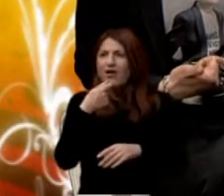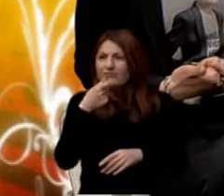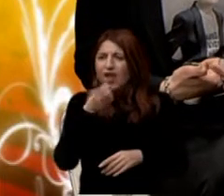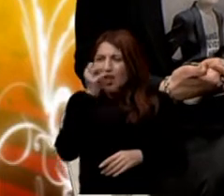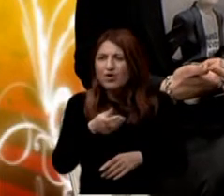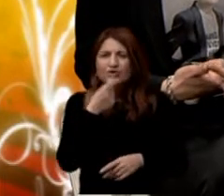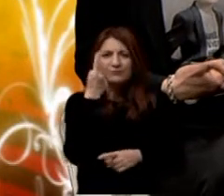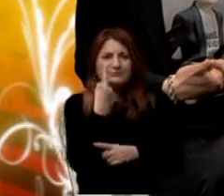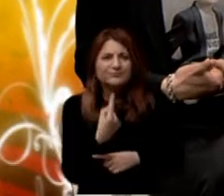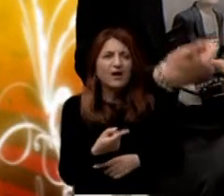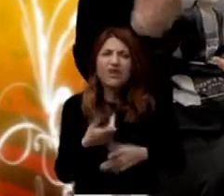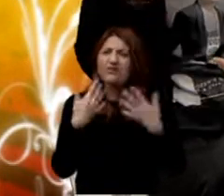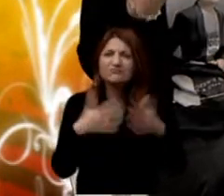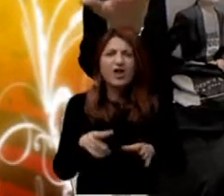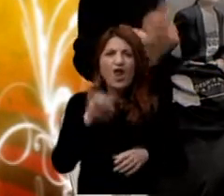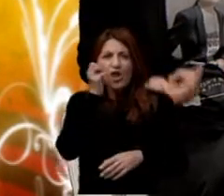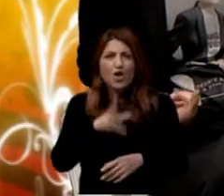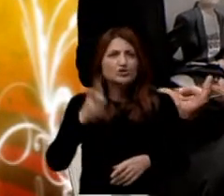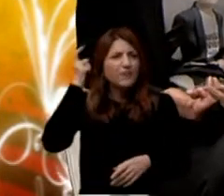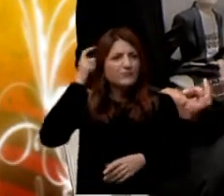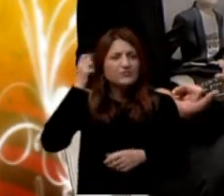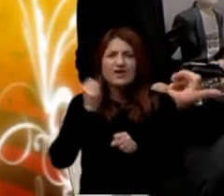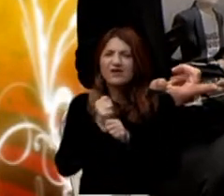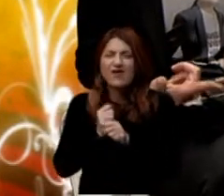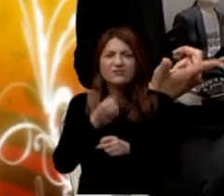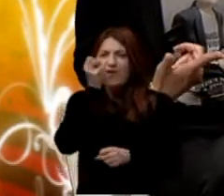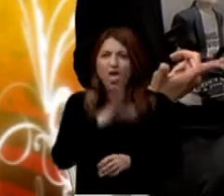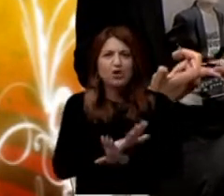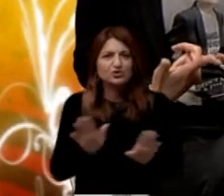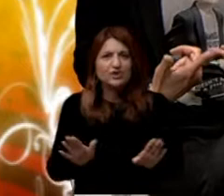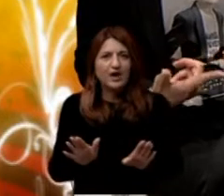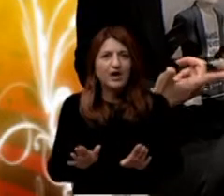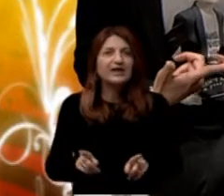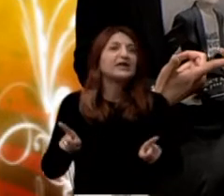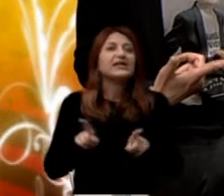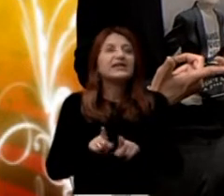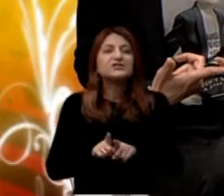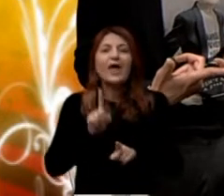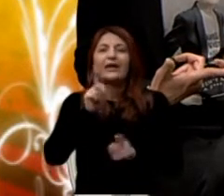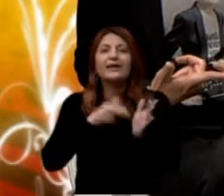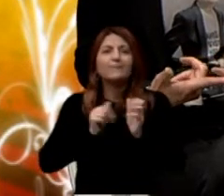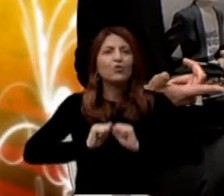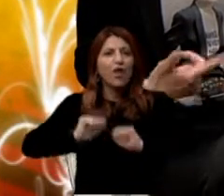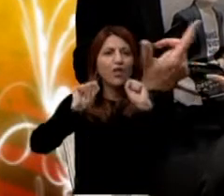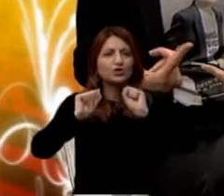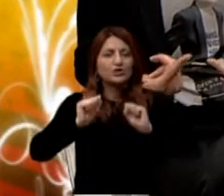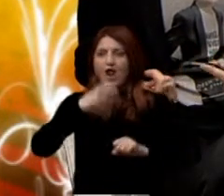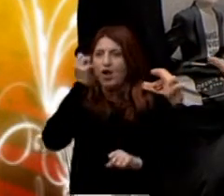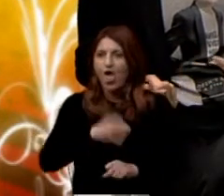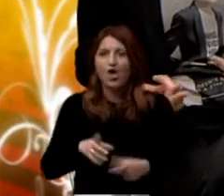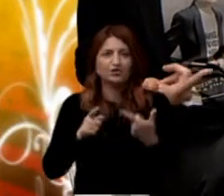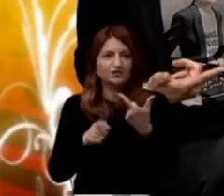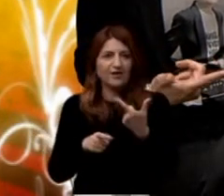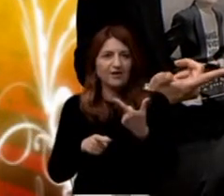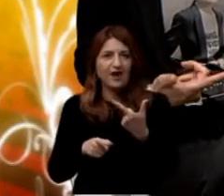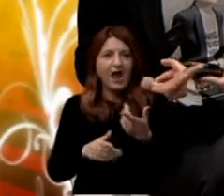ona ima i lošiju kognitivnu funkciju, znači funkciju mozga, a isto tako ima i lošiju imunološku funkciju. Znači, to su isto funkcije